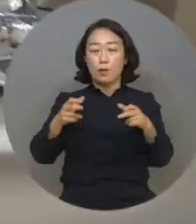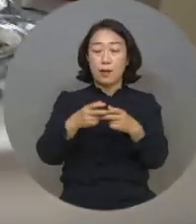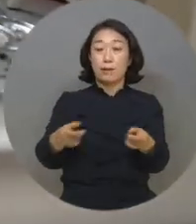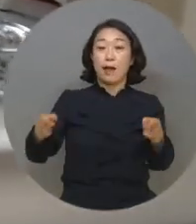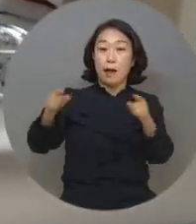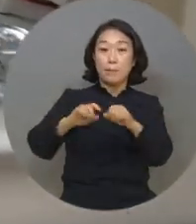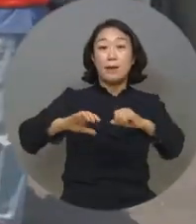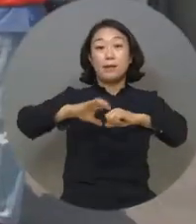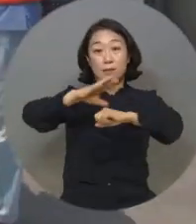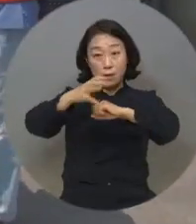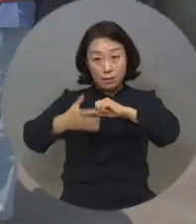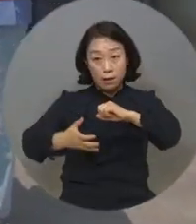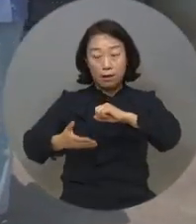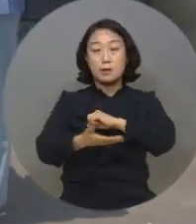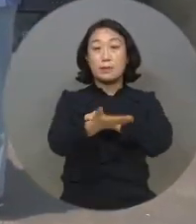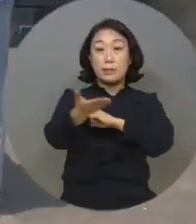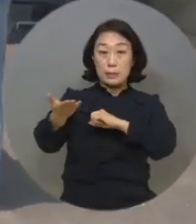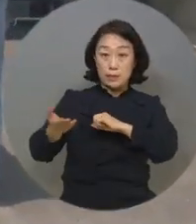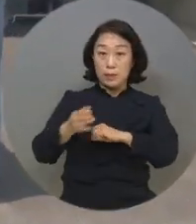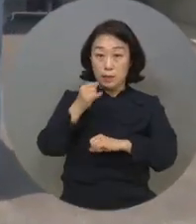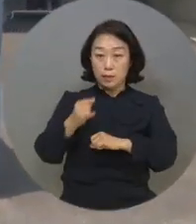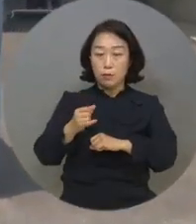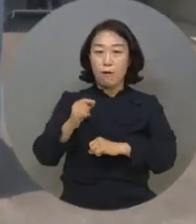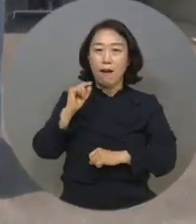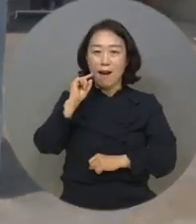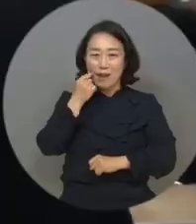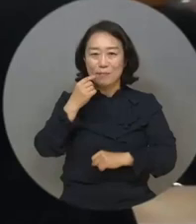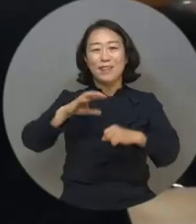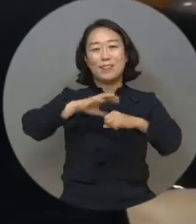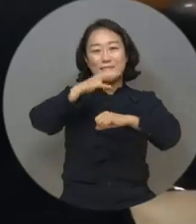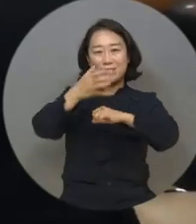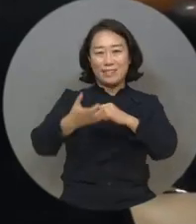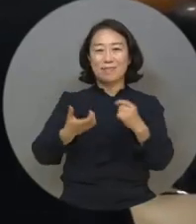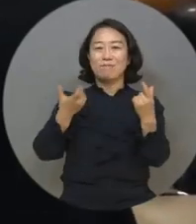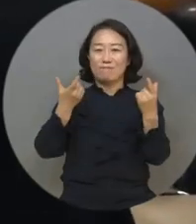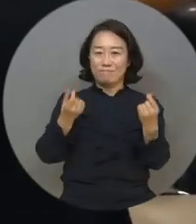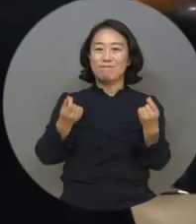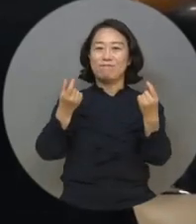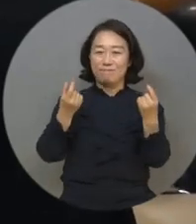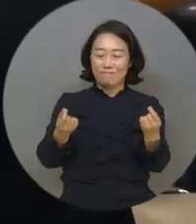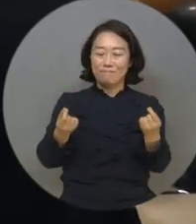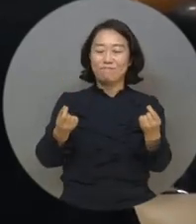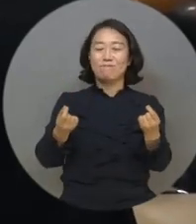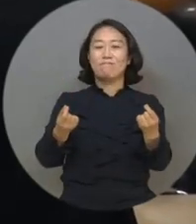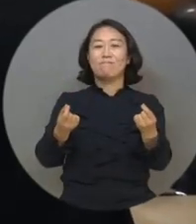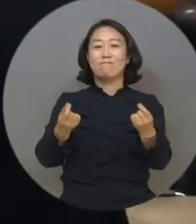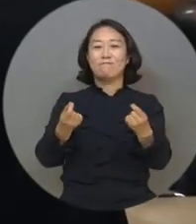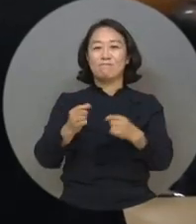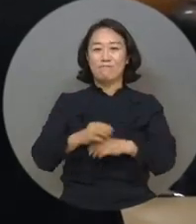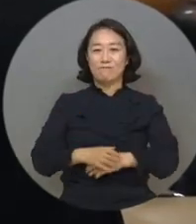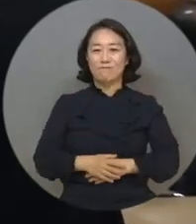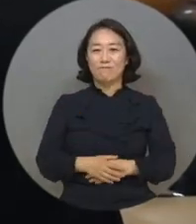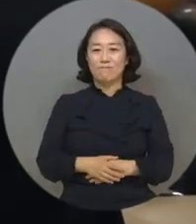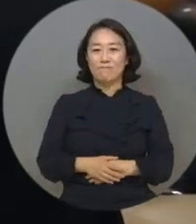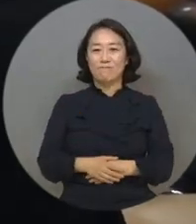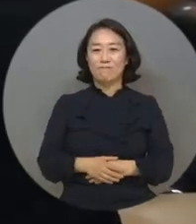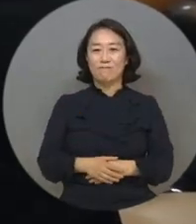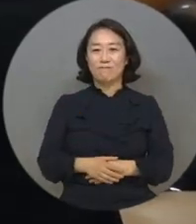함께하는 세상, 그들이 있기에 아름다운 세상입니다. 복지TV 경기방송 정선입니다.